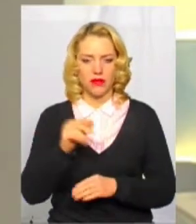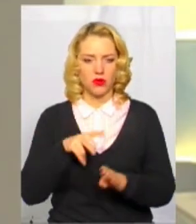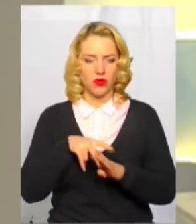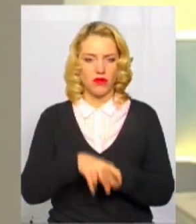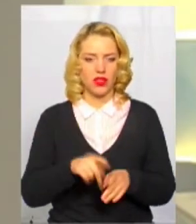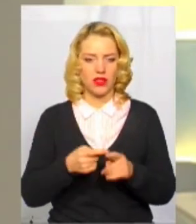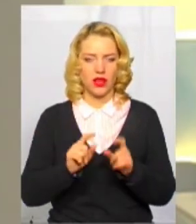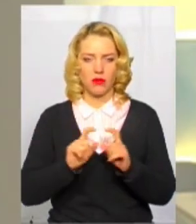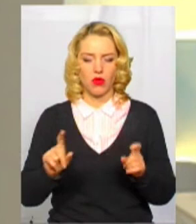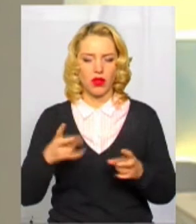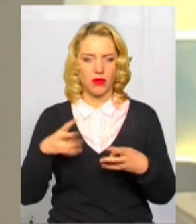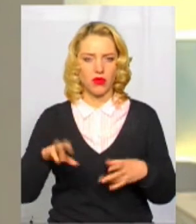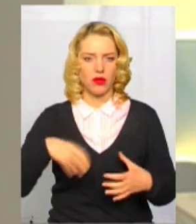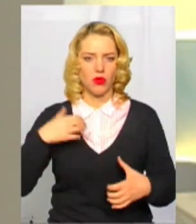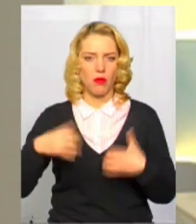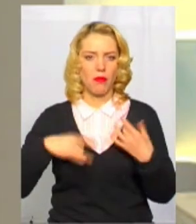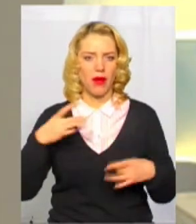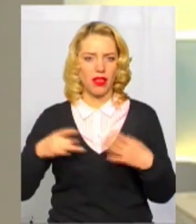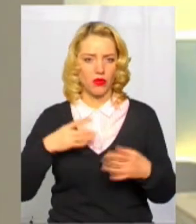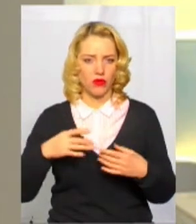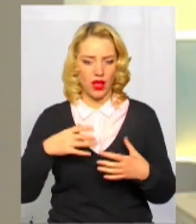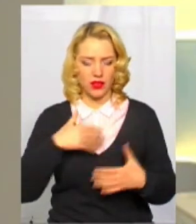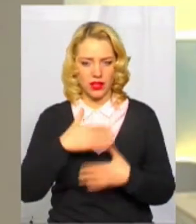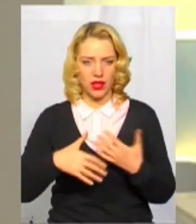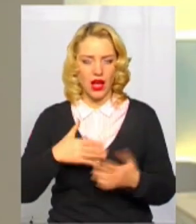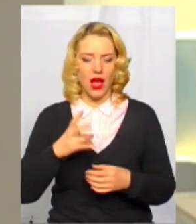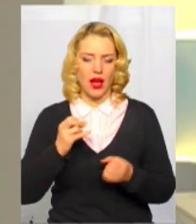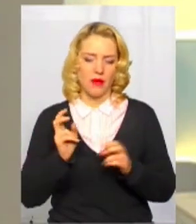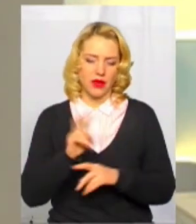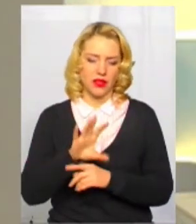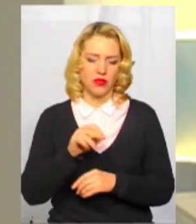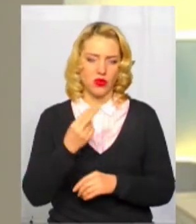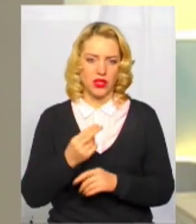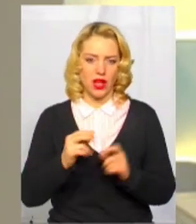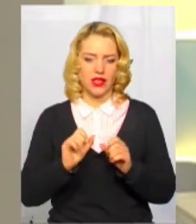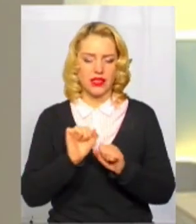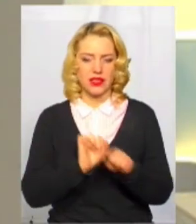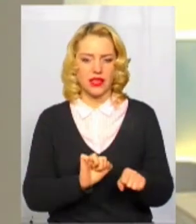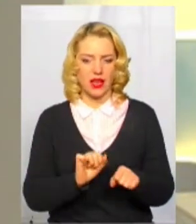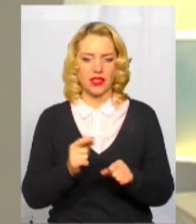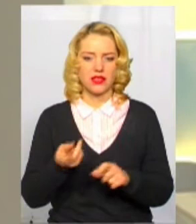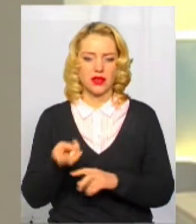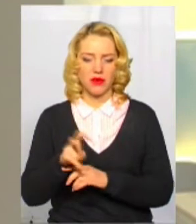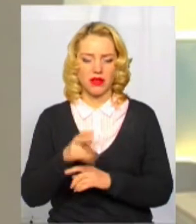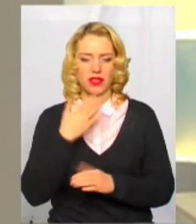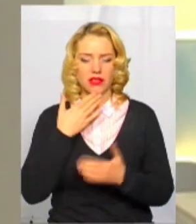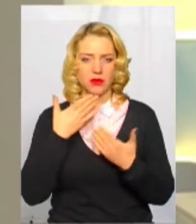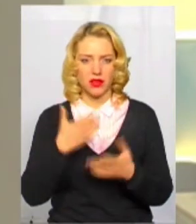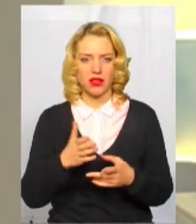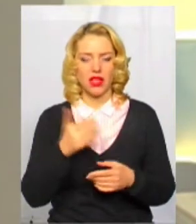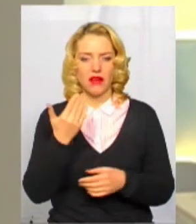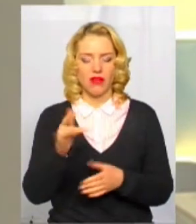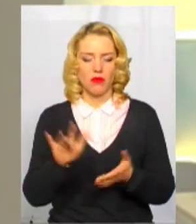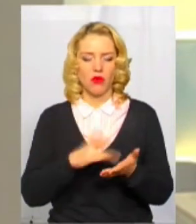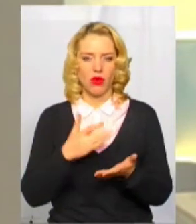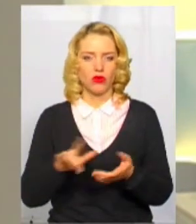блок не панікувати, а прийти в управління соціального захисту і перепитати, чому, тому що вам порахують, що вам вигідніше. За